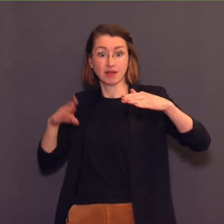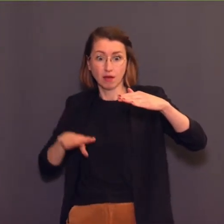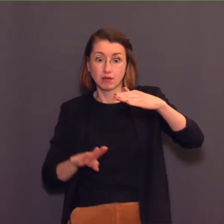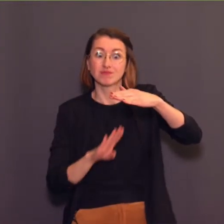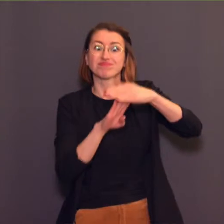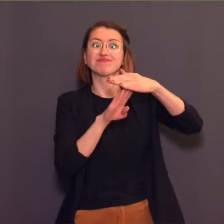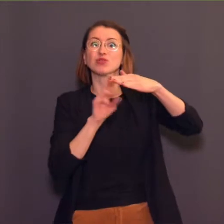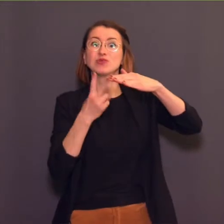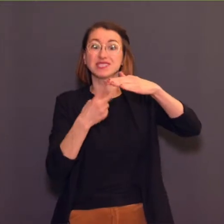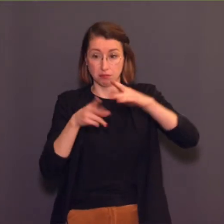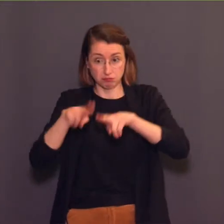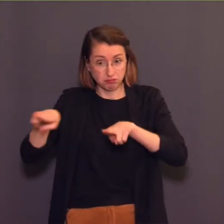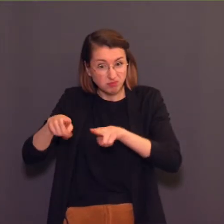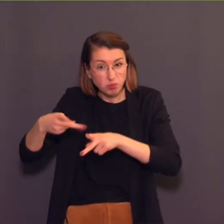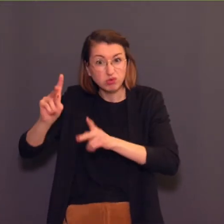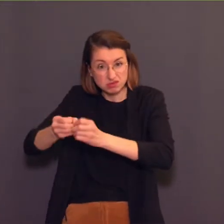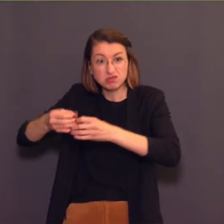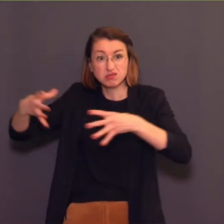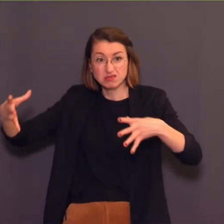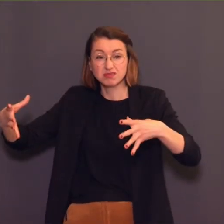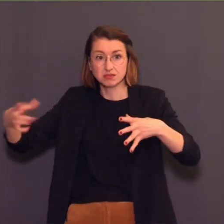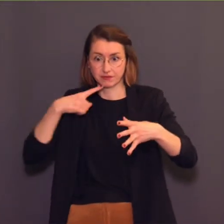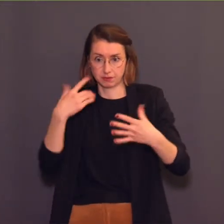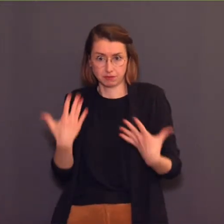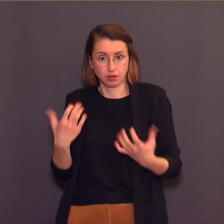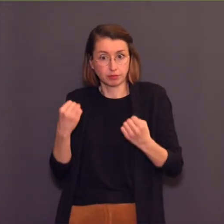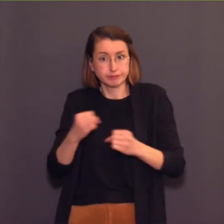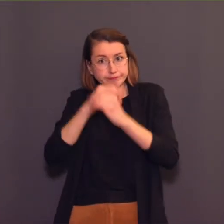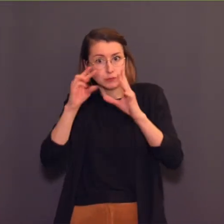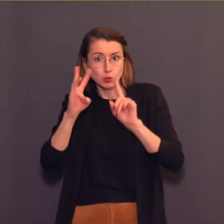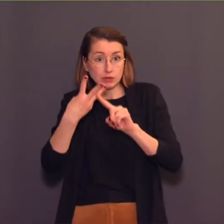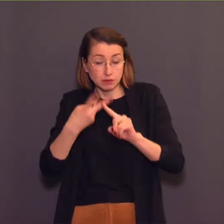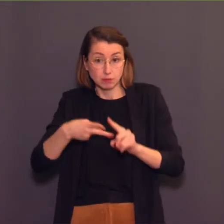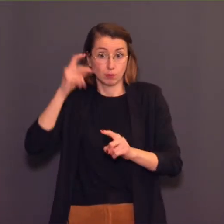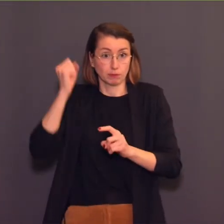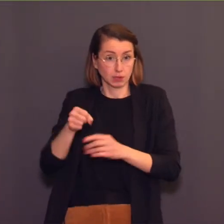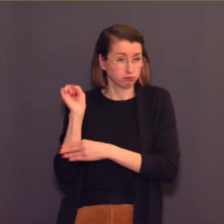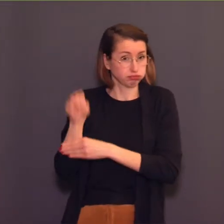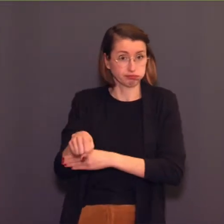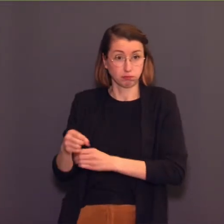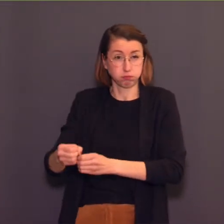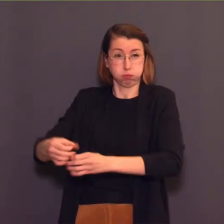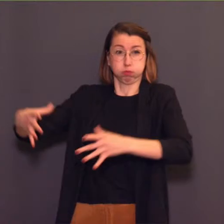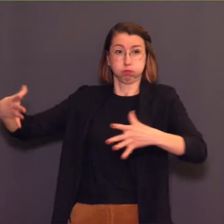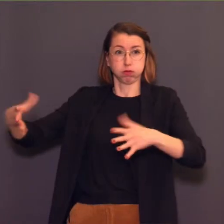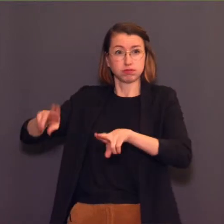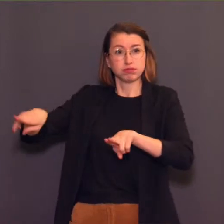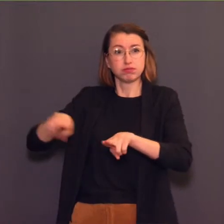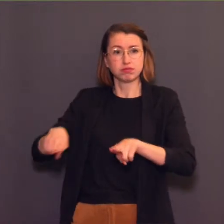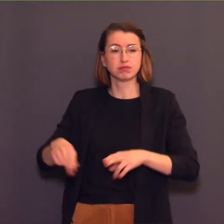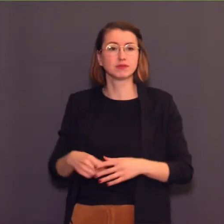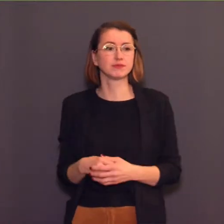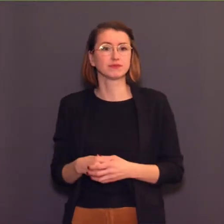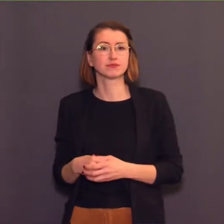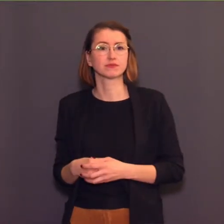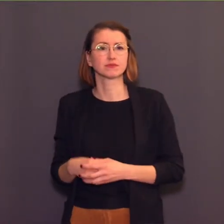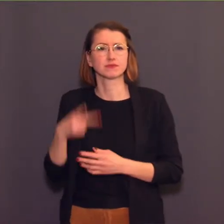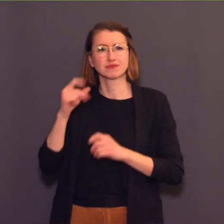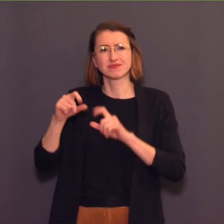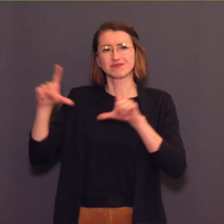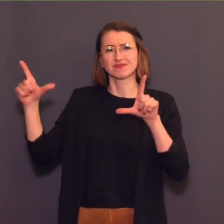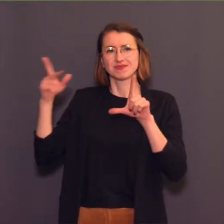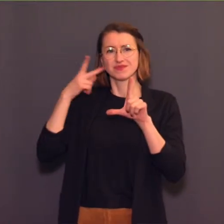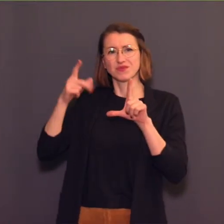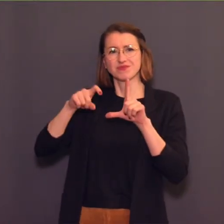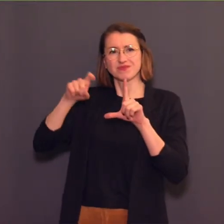guillemets, comme maintenant. Et vous voyez dans la partie droite de la courbe ce qui se passerait au début du mois de mai, où on resterait avec une